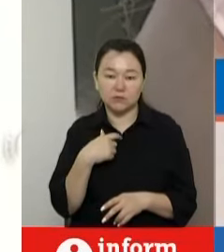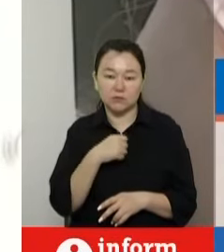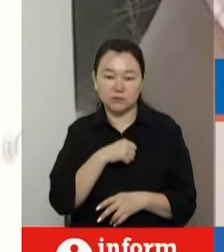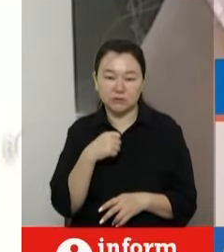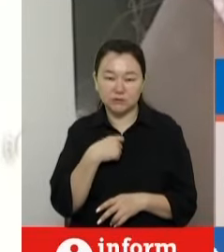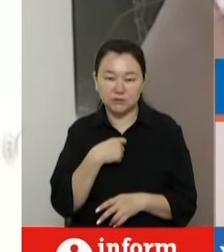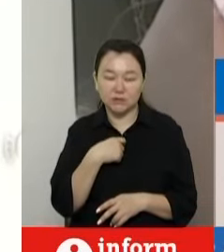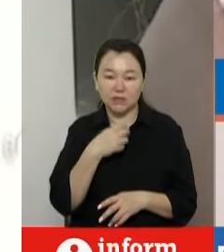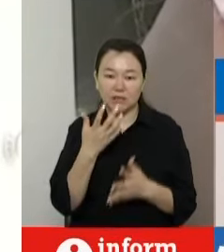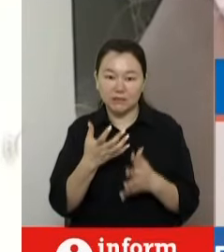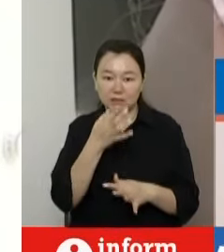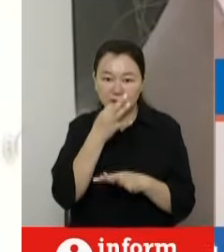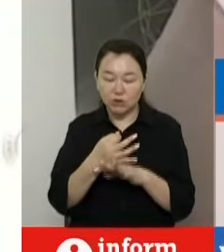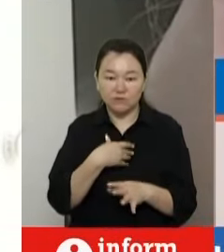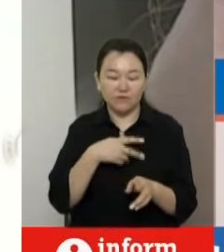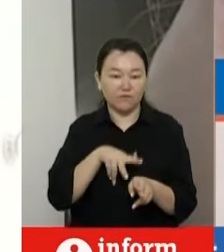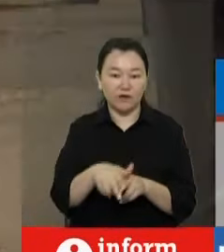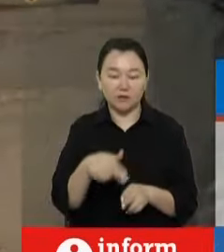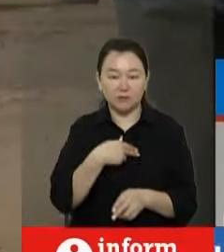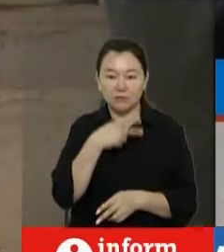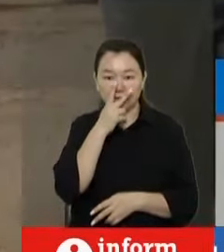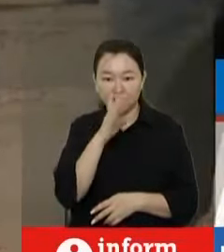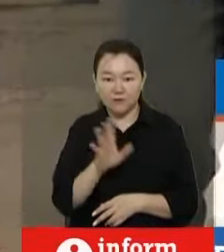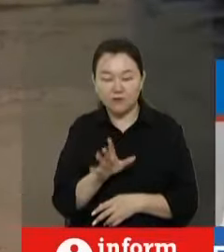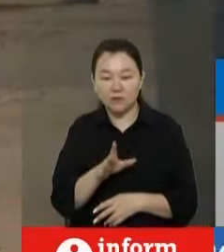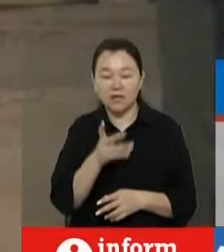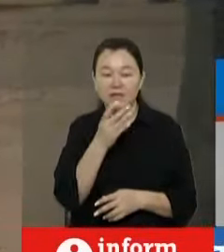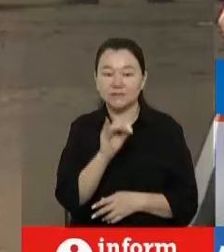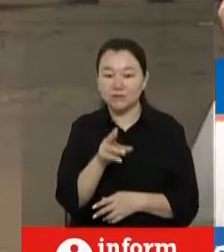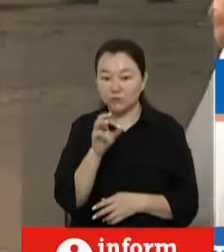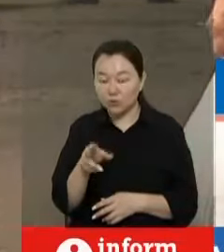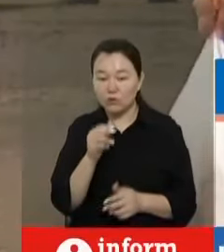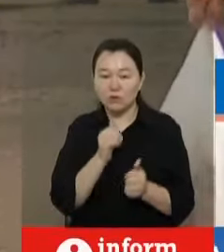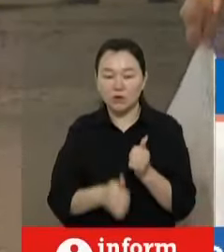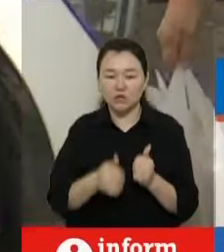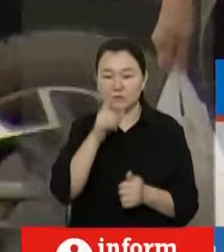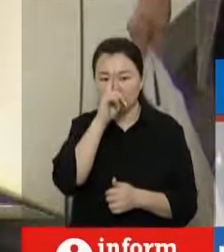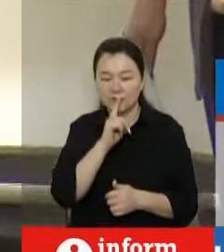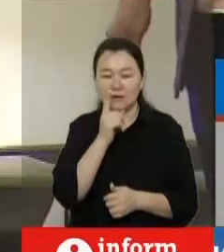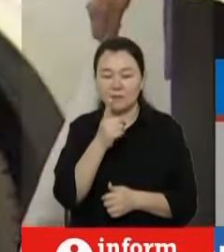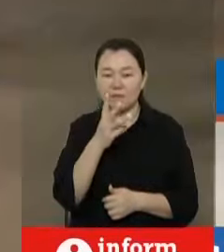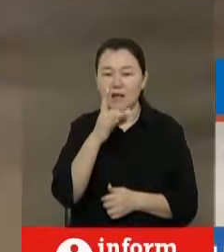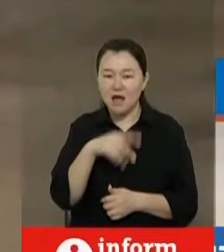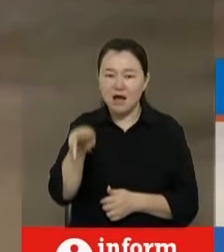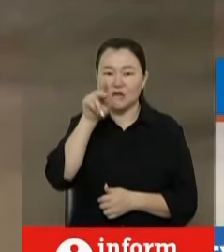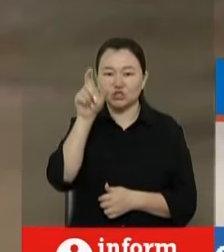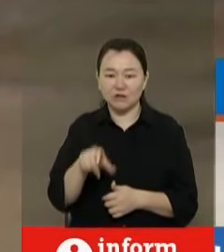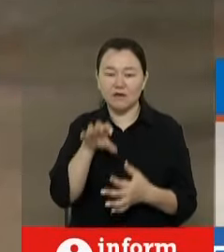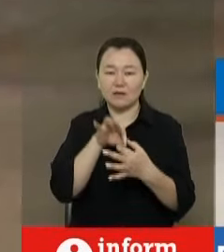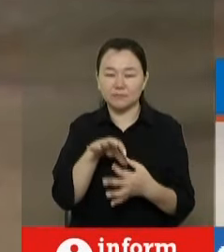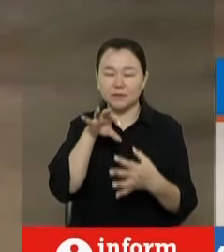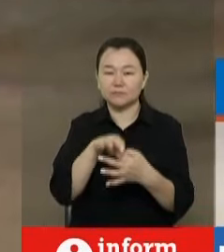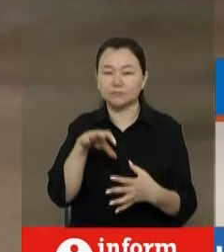өзіме айтса, зиянын көрмедім деп айталам. TikTok-тың рейтингі жоғары, ай сайын шамамен 1 миллиардтан астам адам тіркеледі